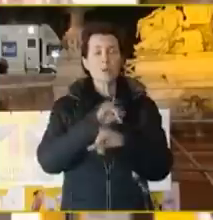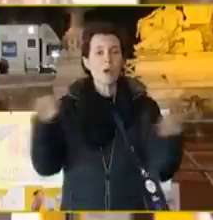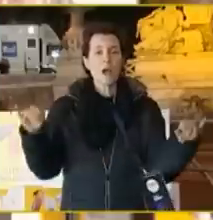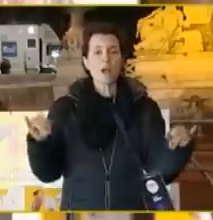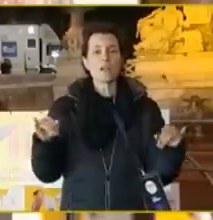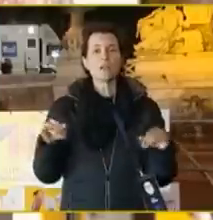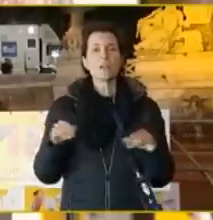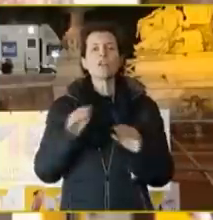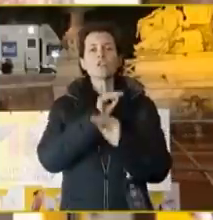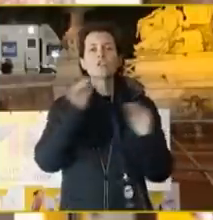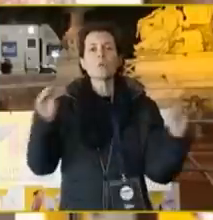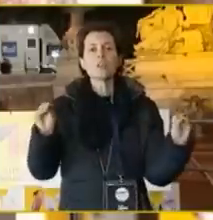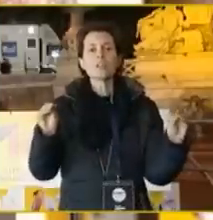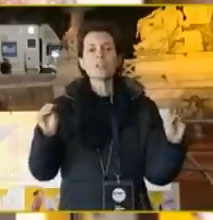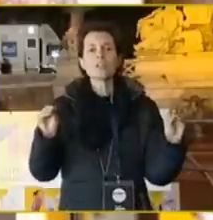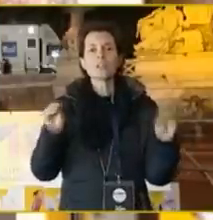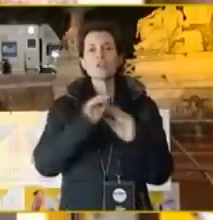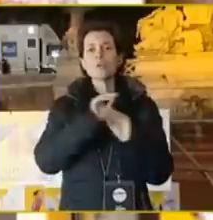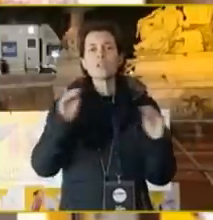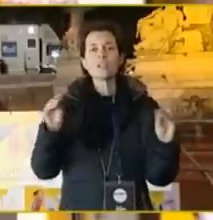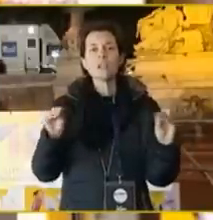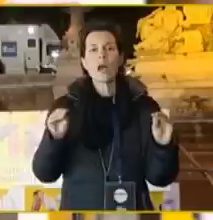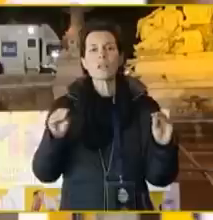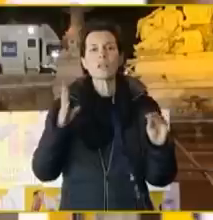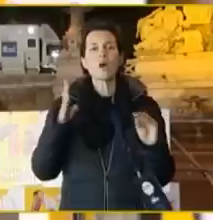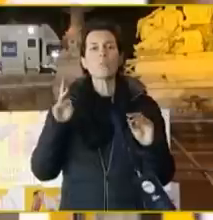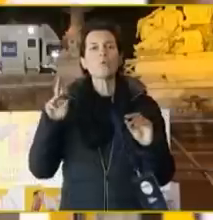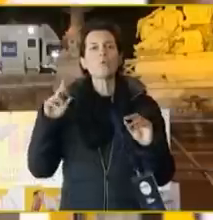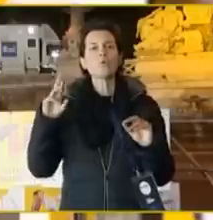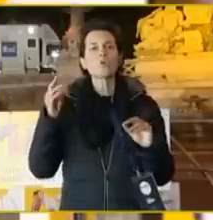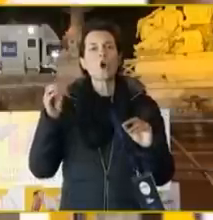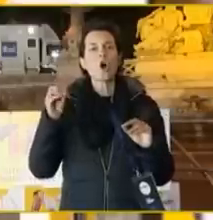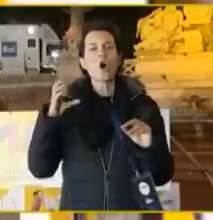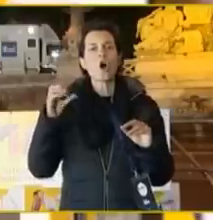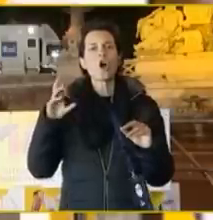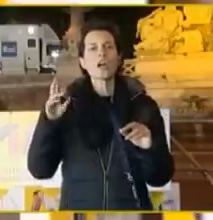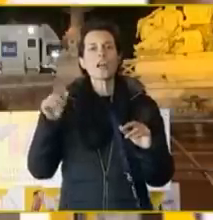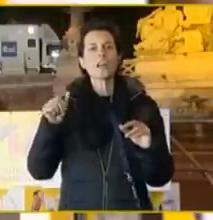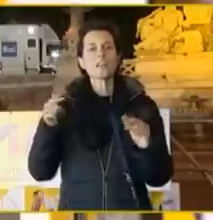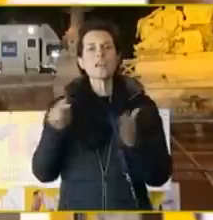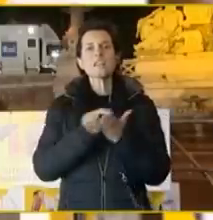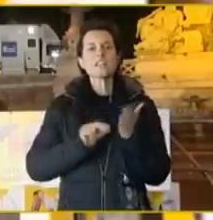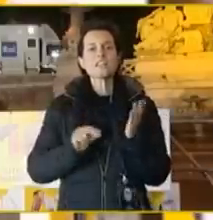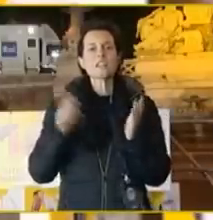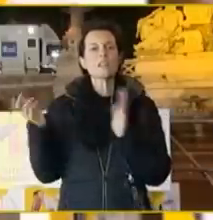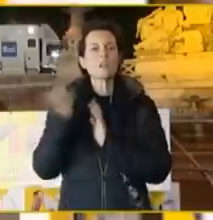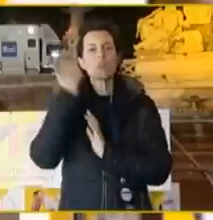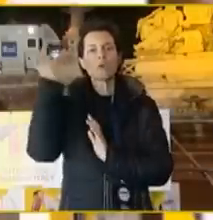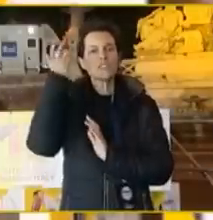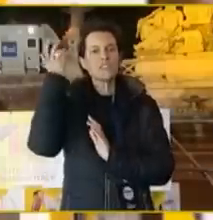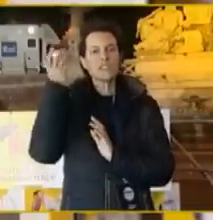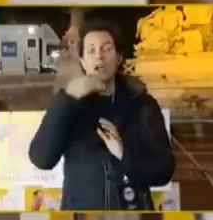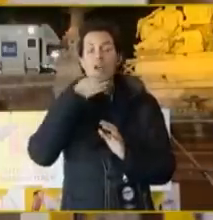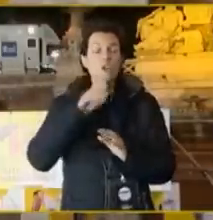a un burocrate di scrivere una poesia, non ci riuscirà mai. Il mondo di oggi è caratterizzato dall'incertezza, ma quello che